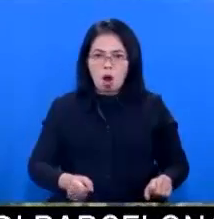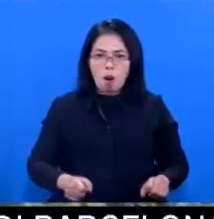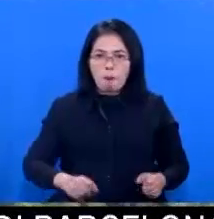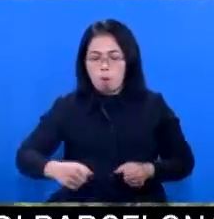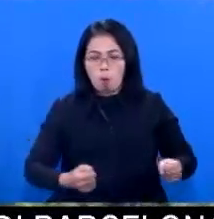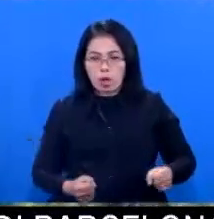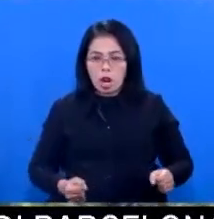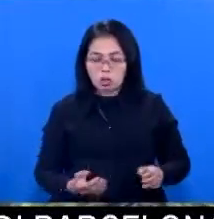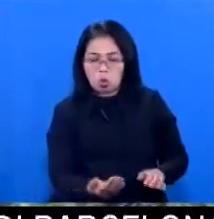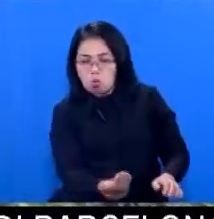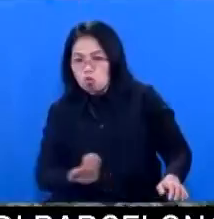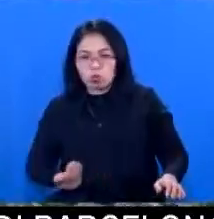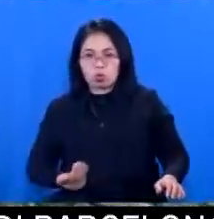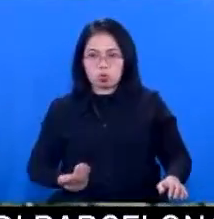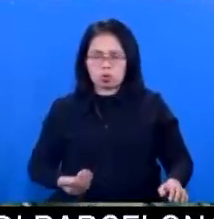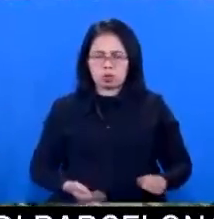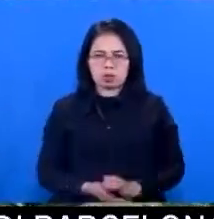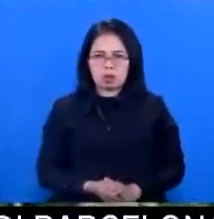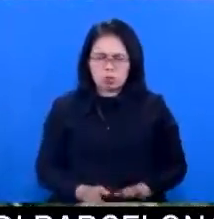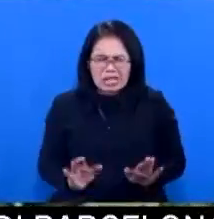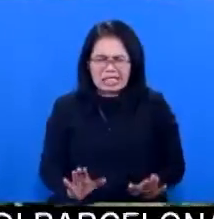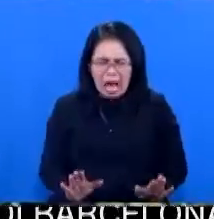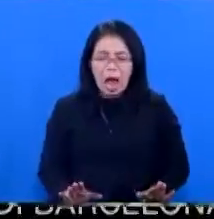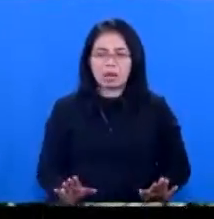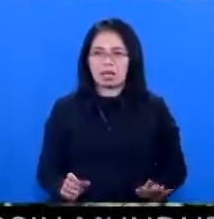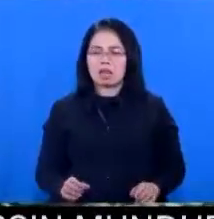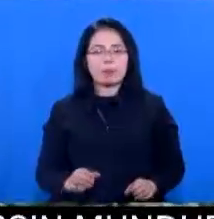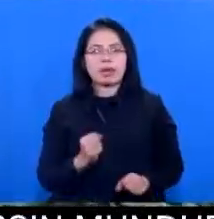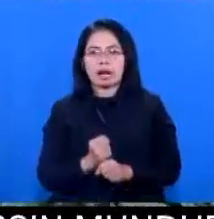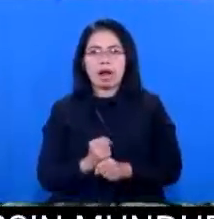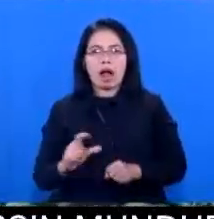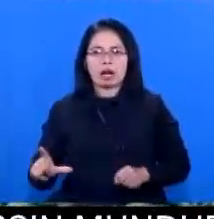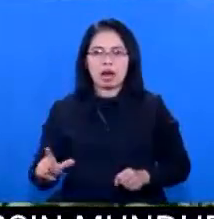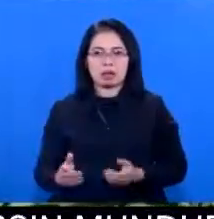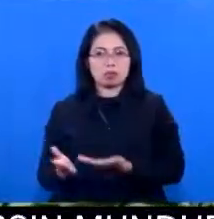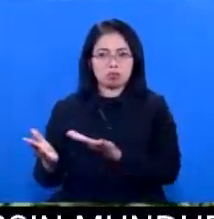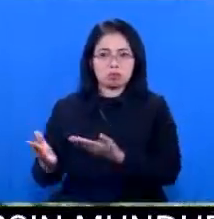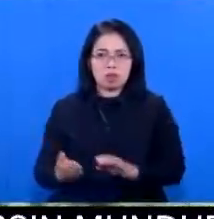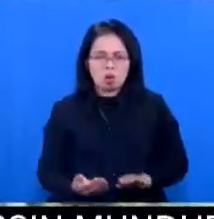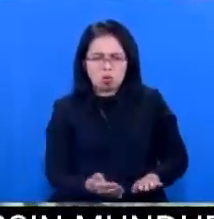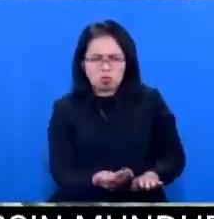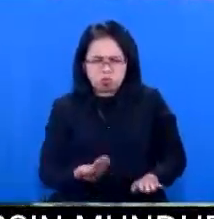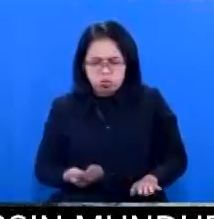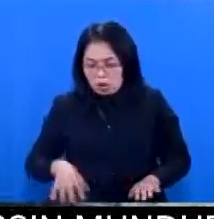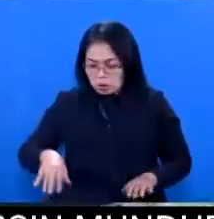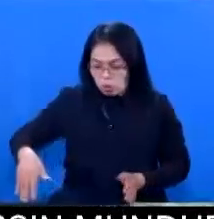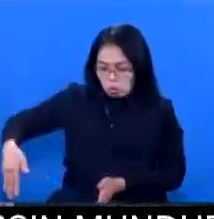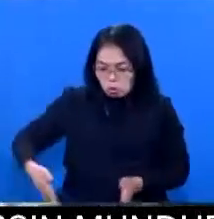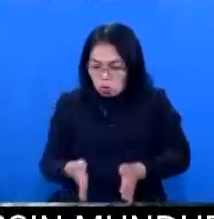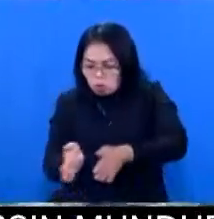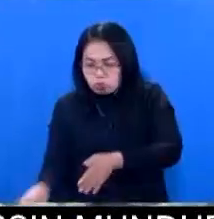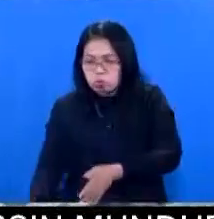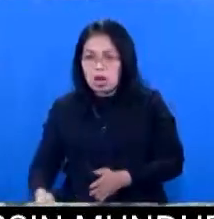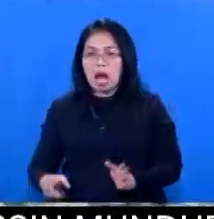Mobil sempat ditahan sejumlah orang, namun gagal. Mobil jenis SUV ini terus melaju hingga ke dasar sungai sedalam 8